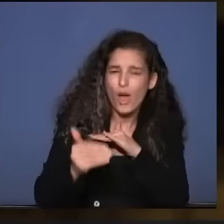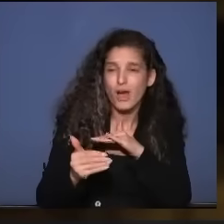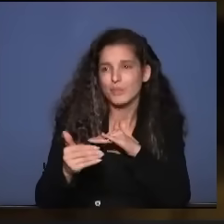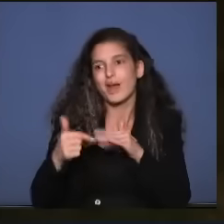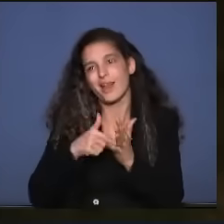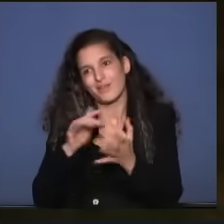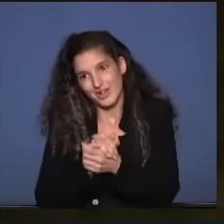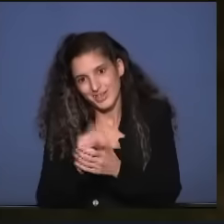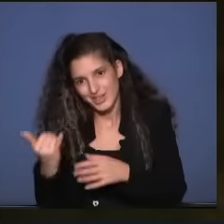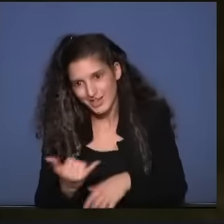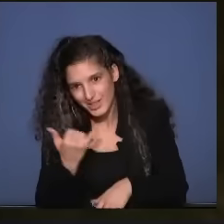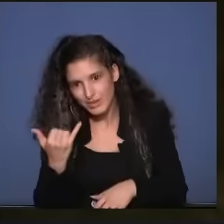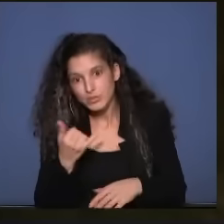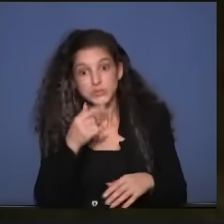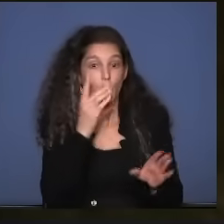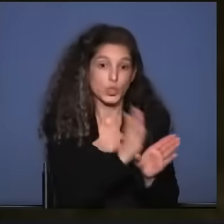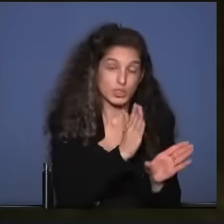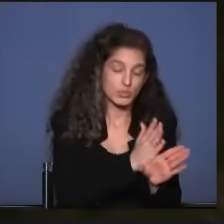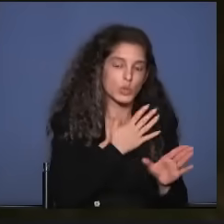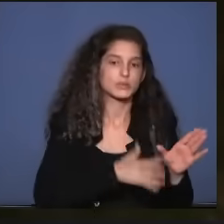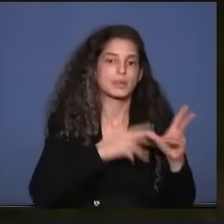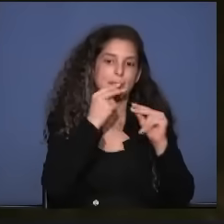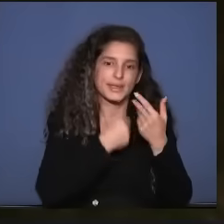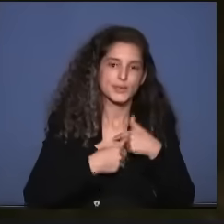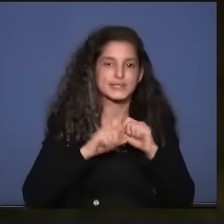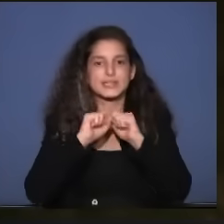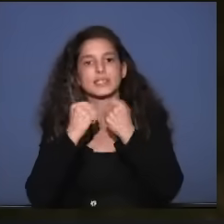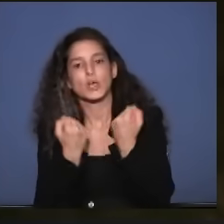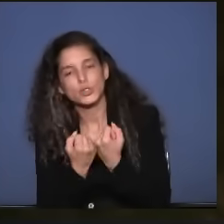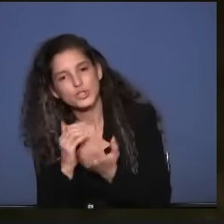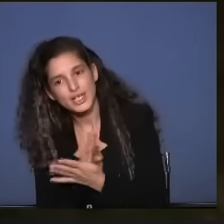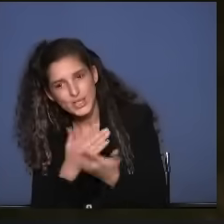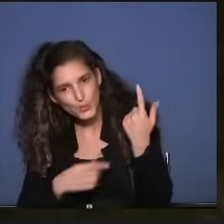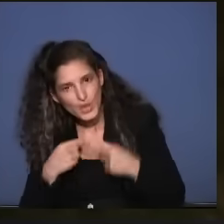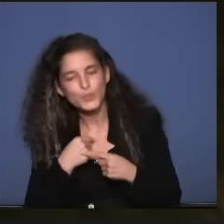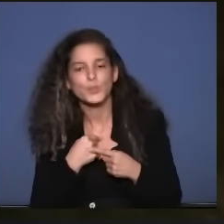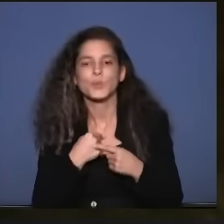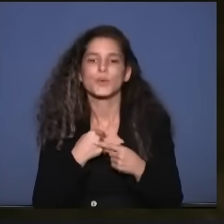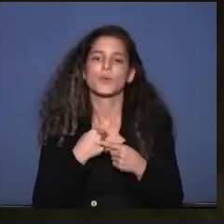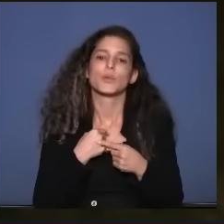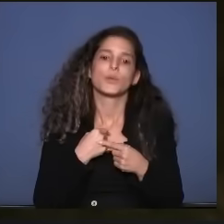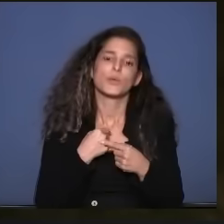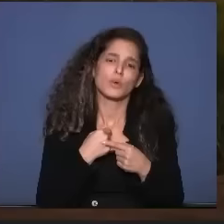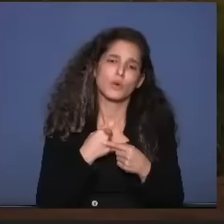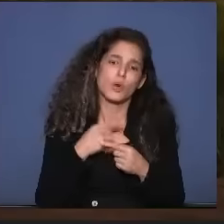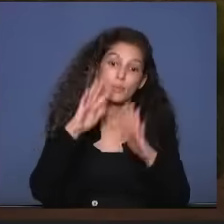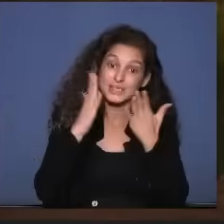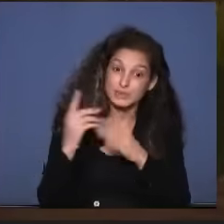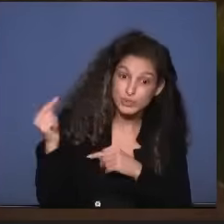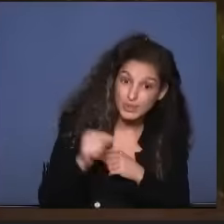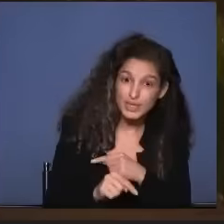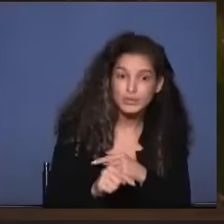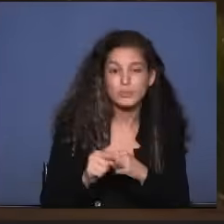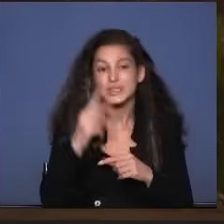חברים. ויש פסיכולוגים שרוצים לדבר איתנו, יש סדנאות שהכינו לנו. כאילו... אמנים שבאים, כאילו,